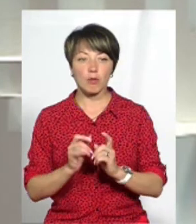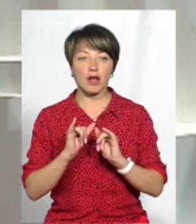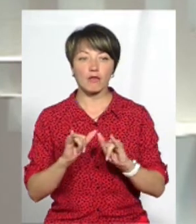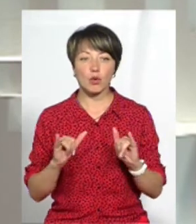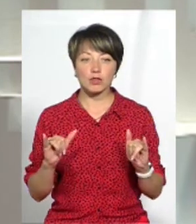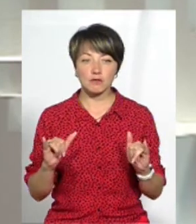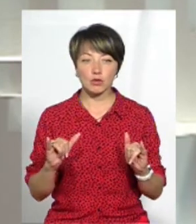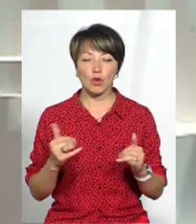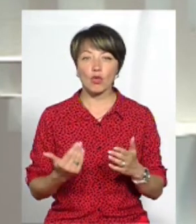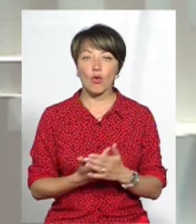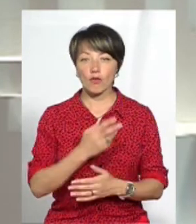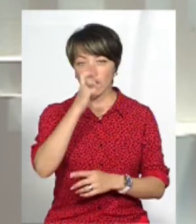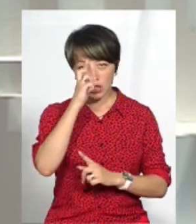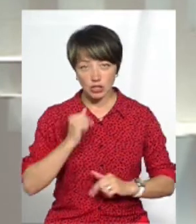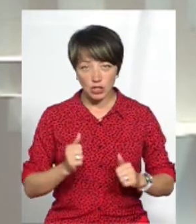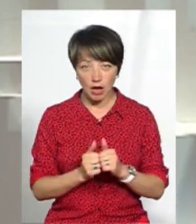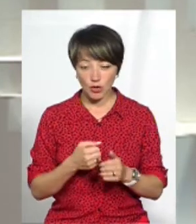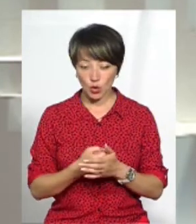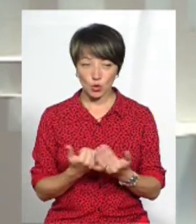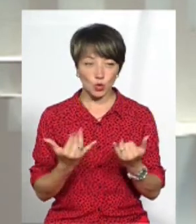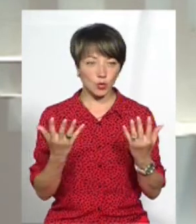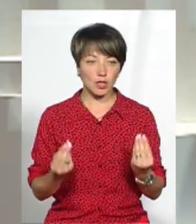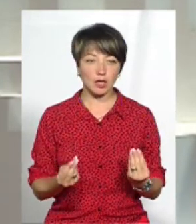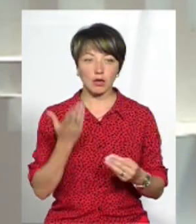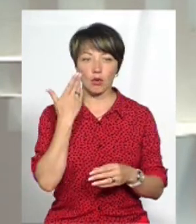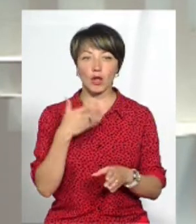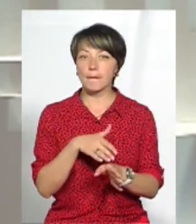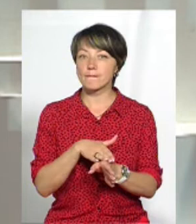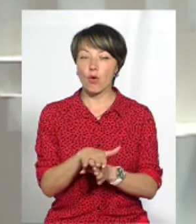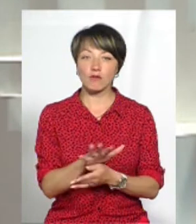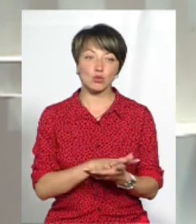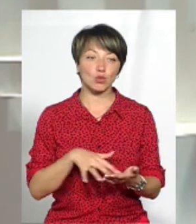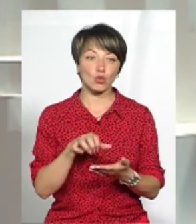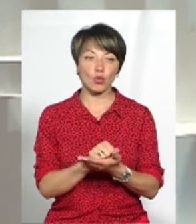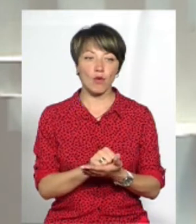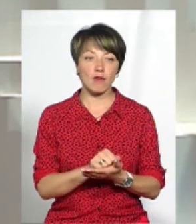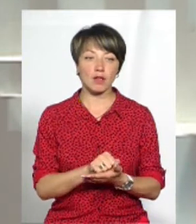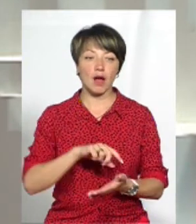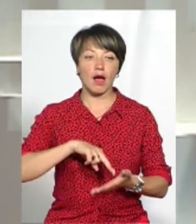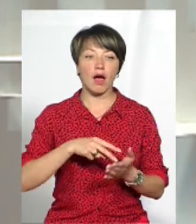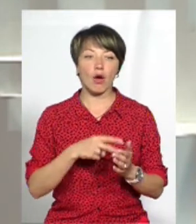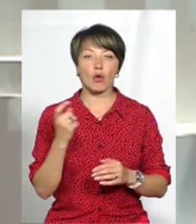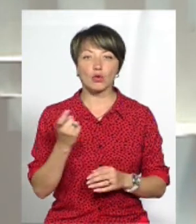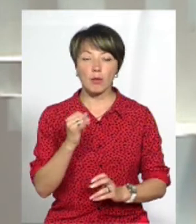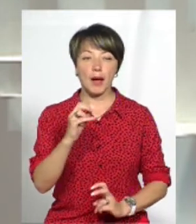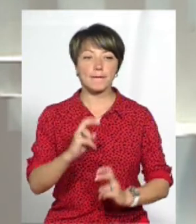розвитку нової держави, до сьогодення, коли повністю зруйнована економіка і